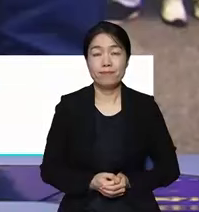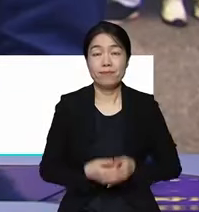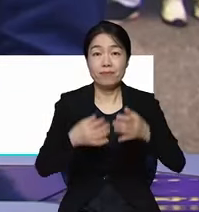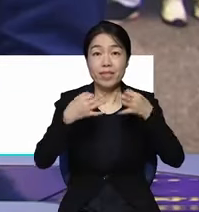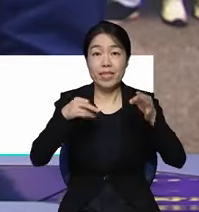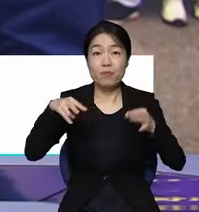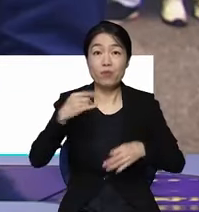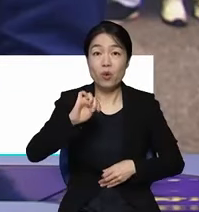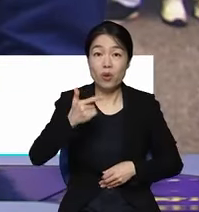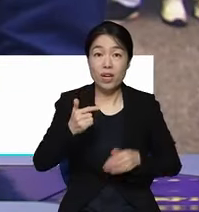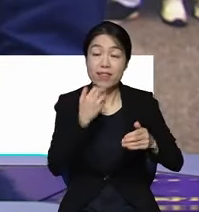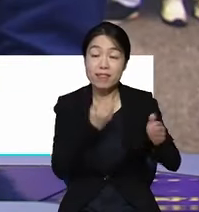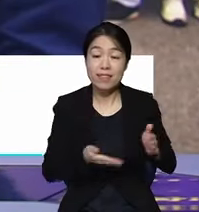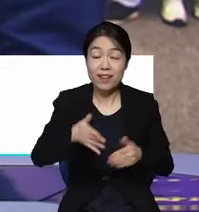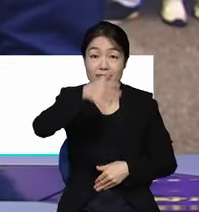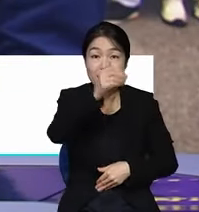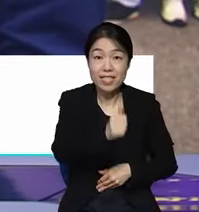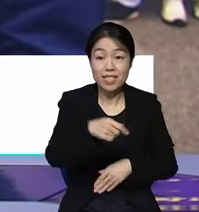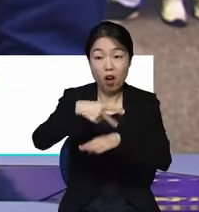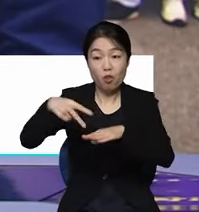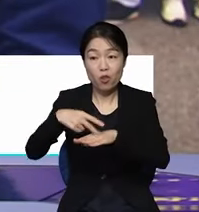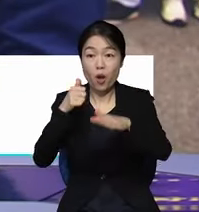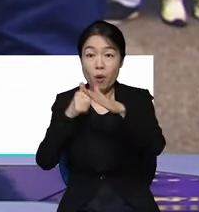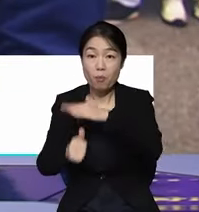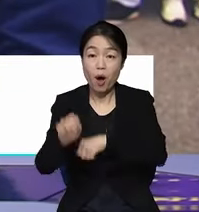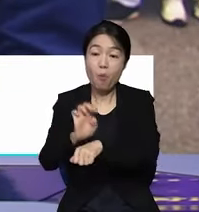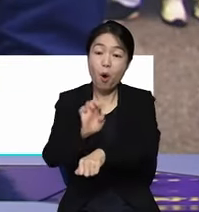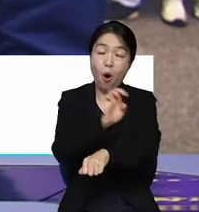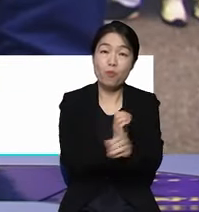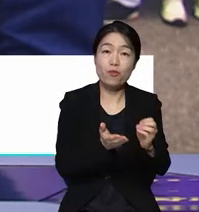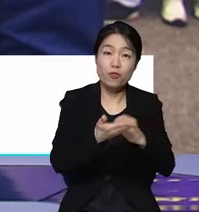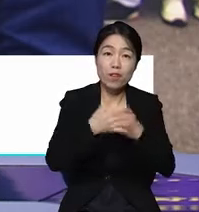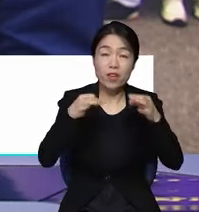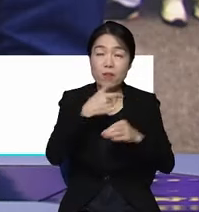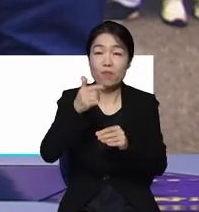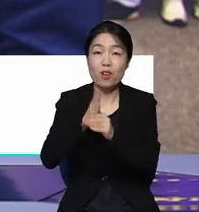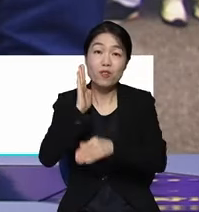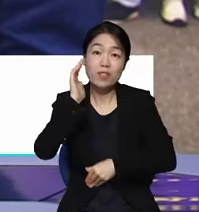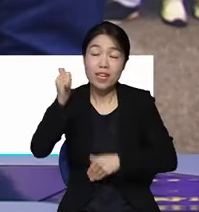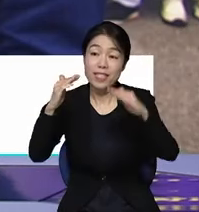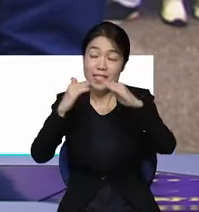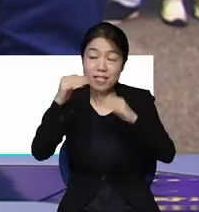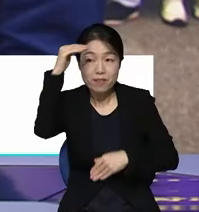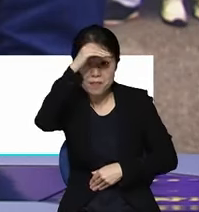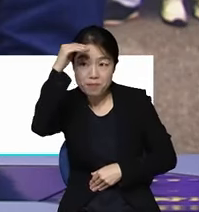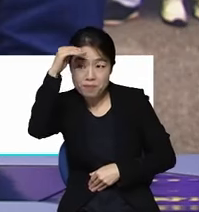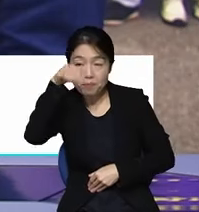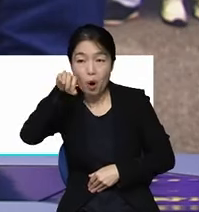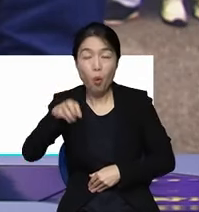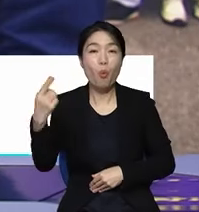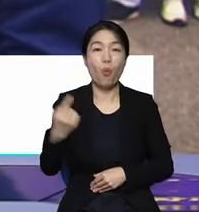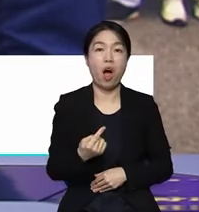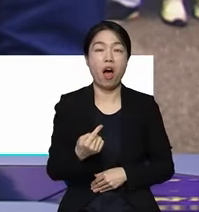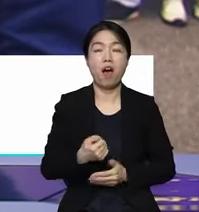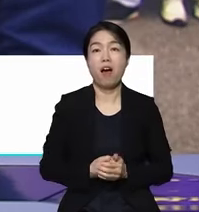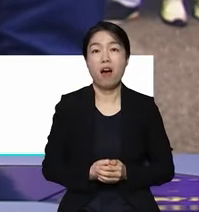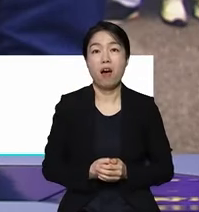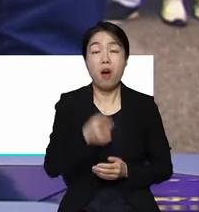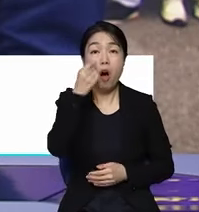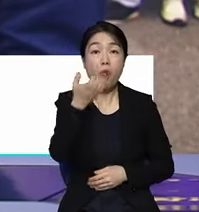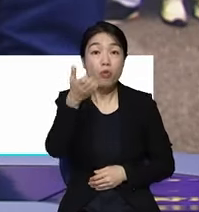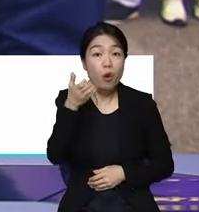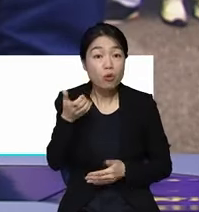김동연 경기지사가 천사의 섬 신안을 찾아 퍼플섬과 김대중 대통령 생가를 둘러보고 광주로 향했습니다.